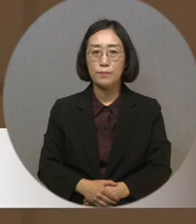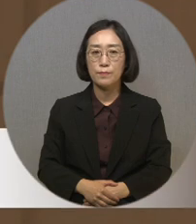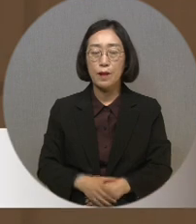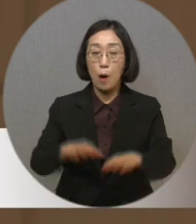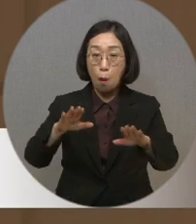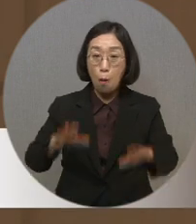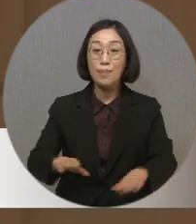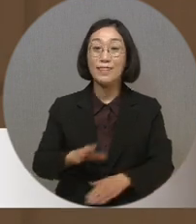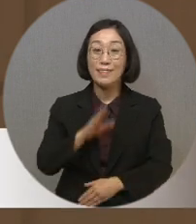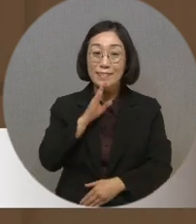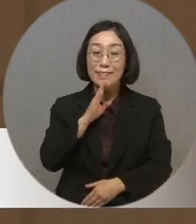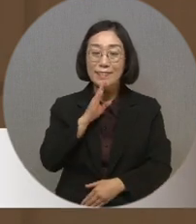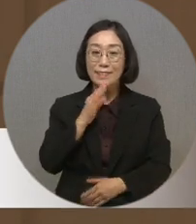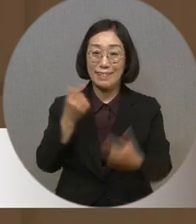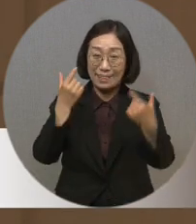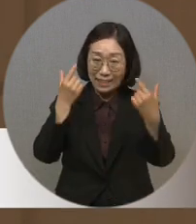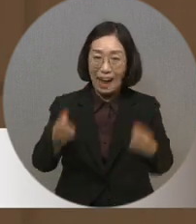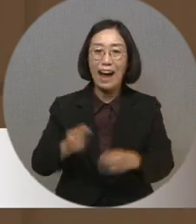오늘따